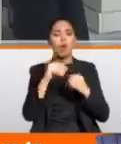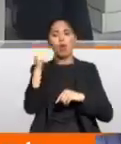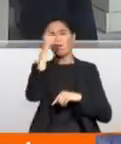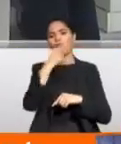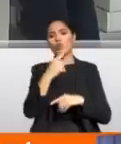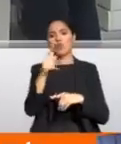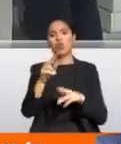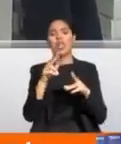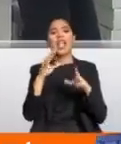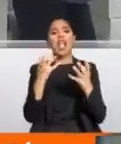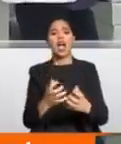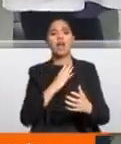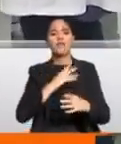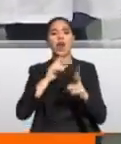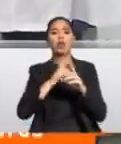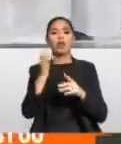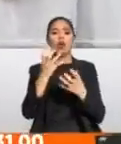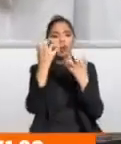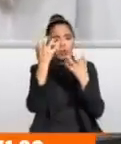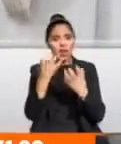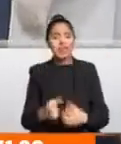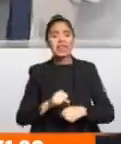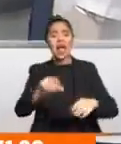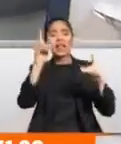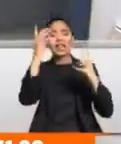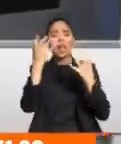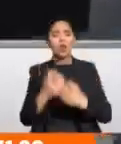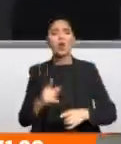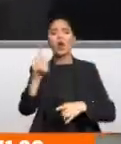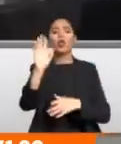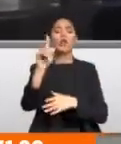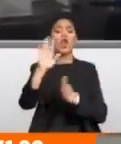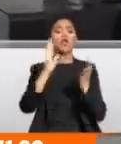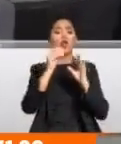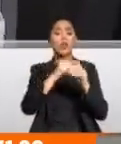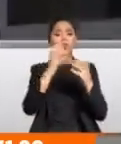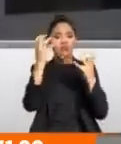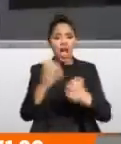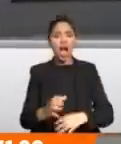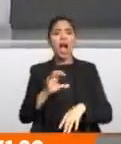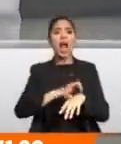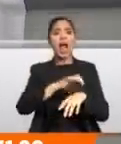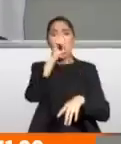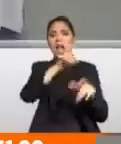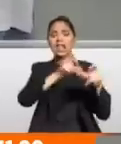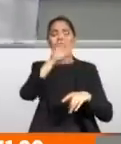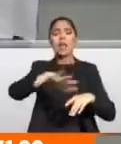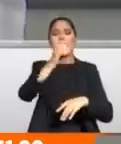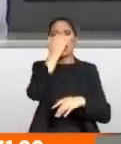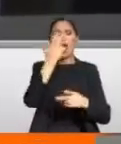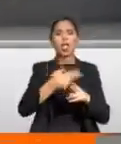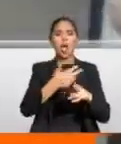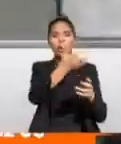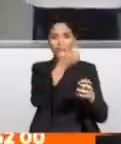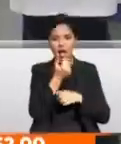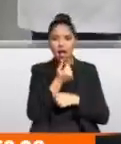çıktı. COVID-19 salgının en yoğun olduğu dönemde Nisan ayında ağır geçiren hastalardan kan örnekleri alındı.